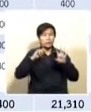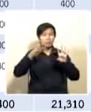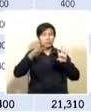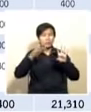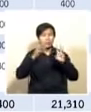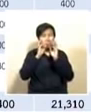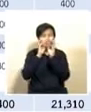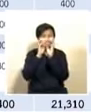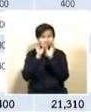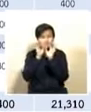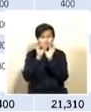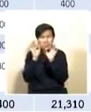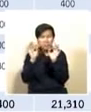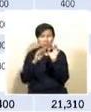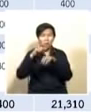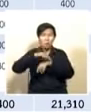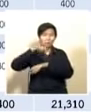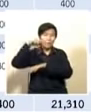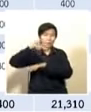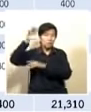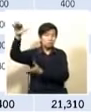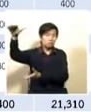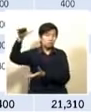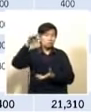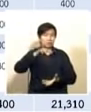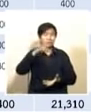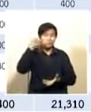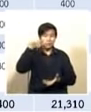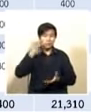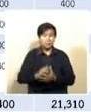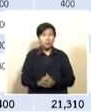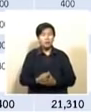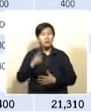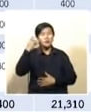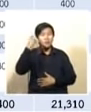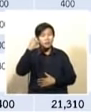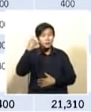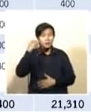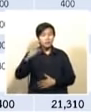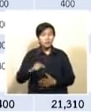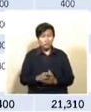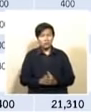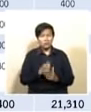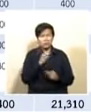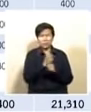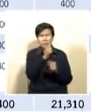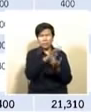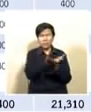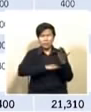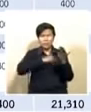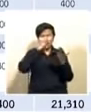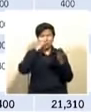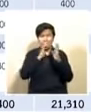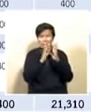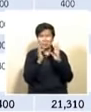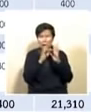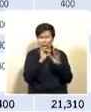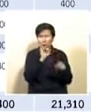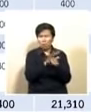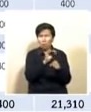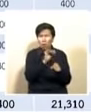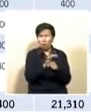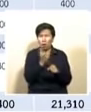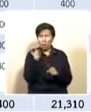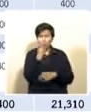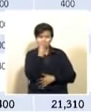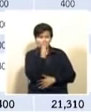ยที่ทุกคนจะได้นะครับในผู้ป่วยที่เป็นน้อยที่พบ 80% ไม่จำเป็นต้องได้ยาครับก็ขอบคุณนะครับ